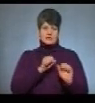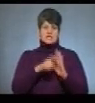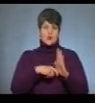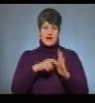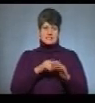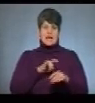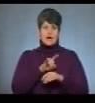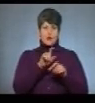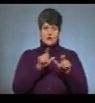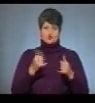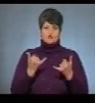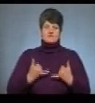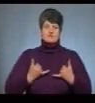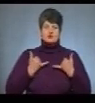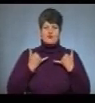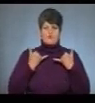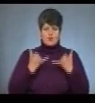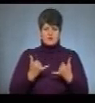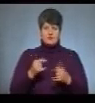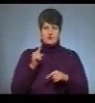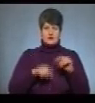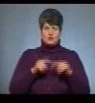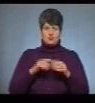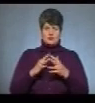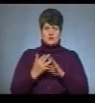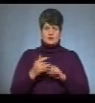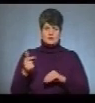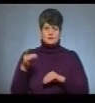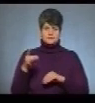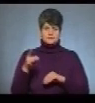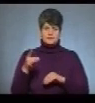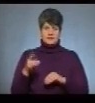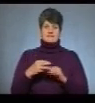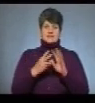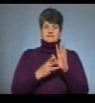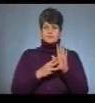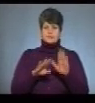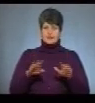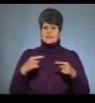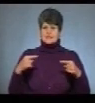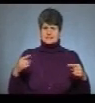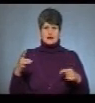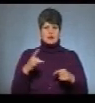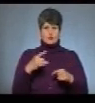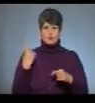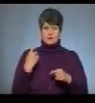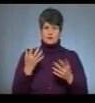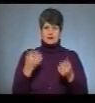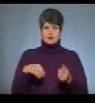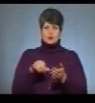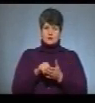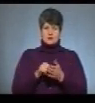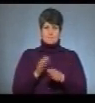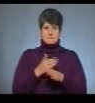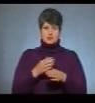сьогодні вшанували у його рідному селі на Гусятинщині. 18 школярів з різних районів області взяли участь у